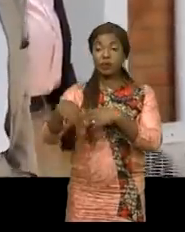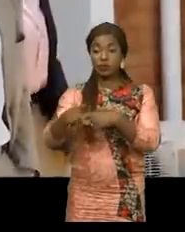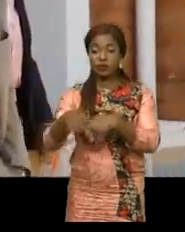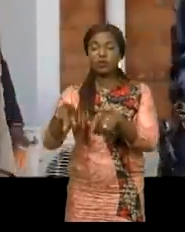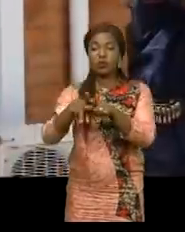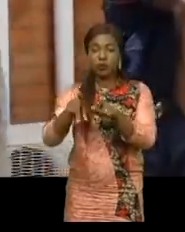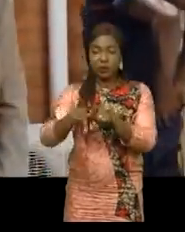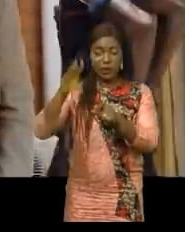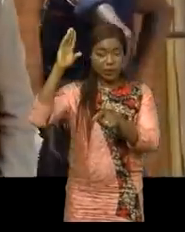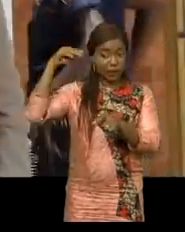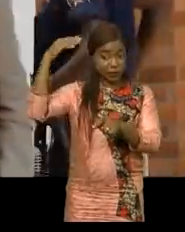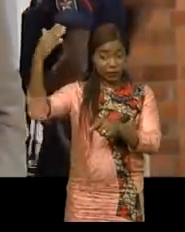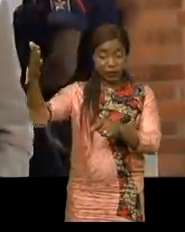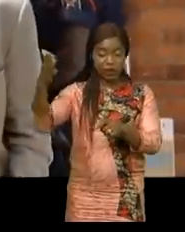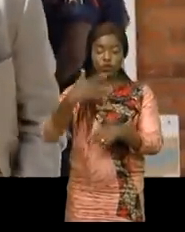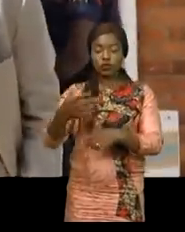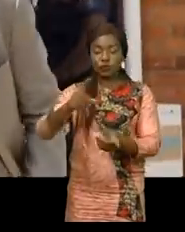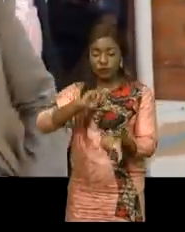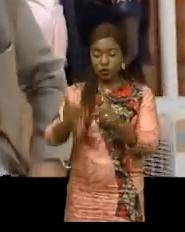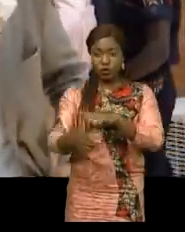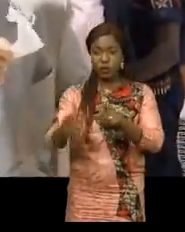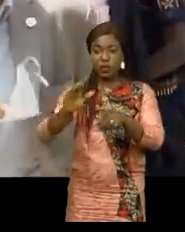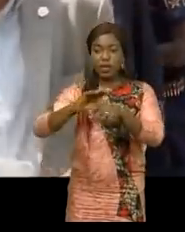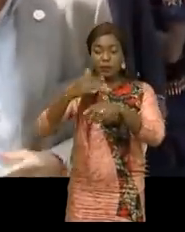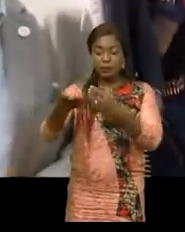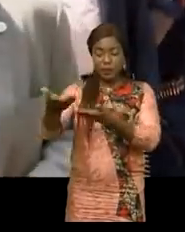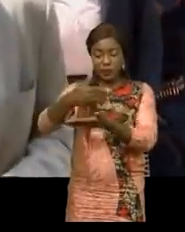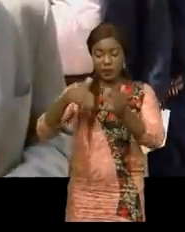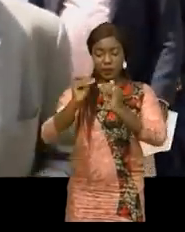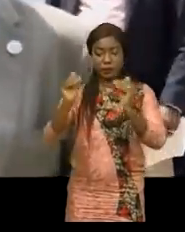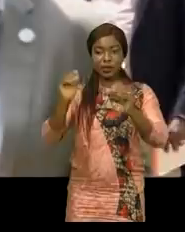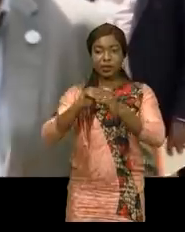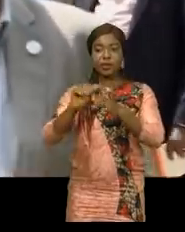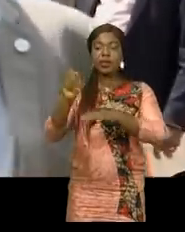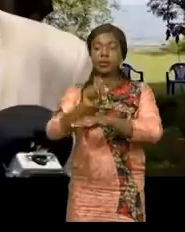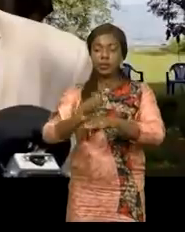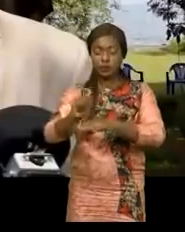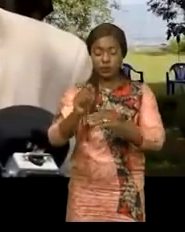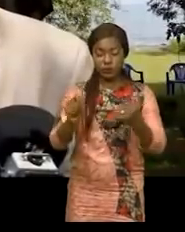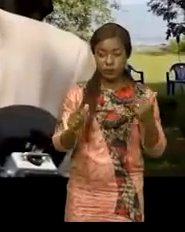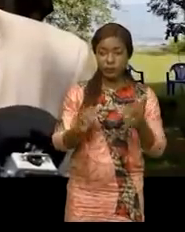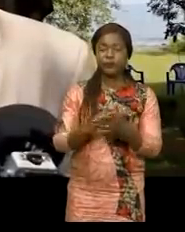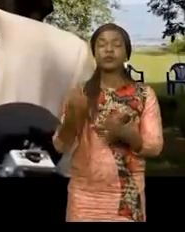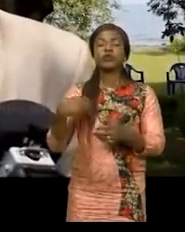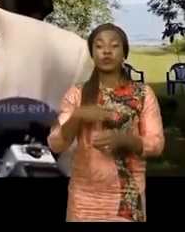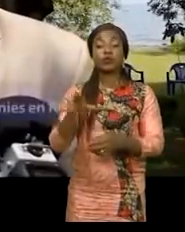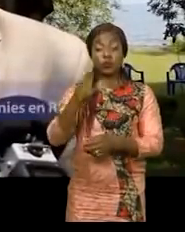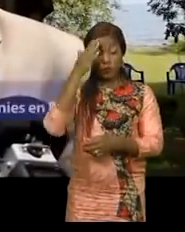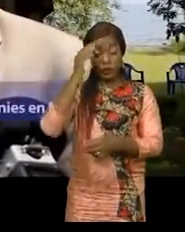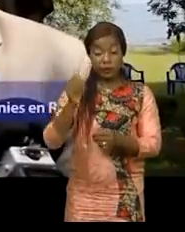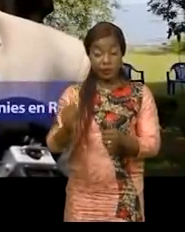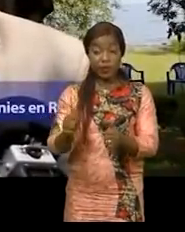les choses pourraient s'améliorer avec les rétablissement de la sécurité notamment nous avons dans tous les territoires vous avez à béni